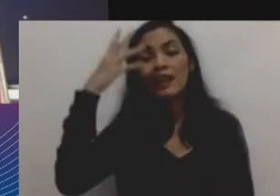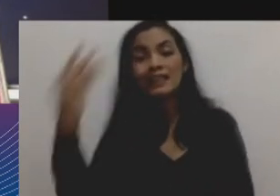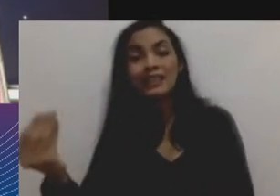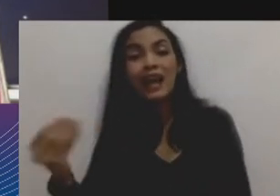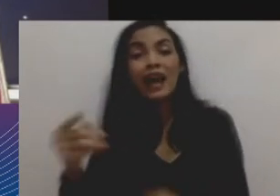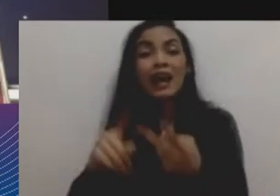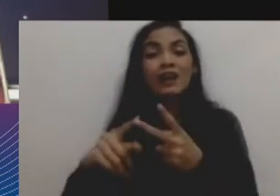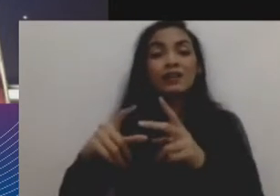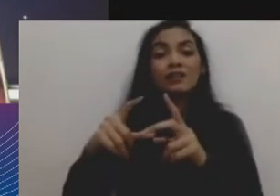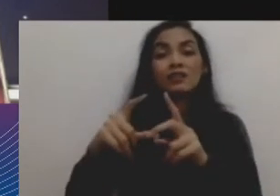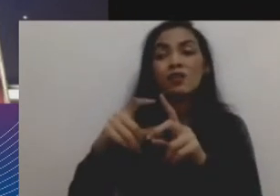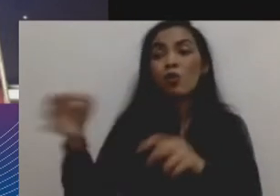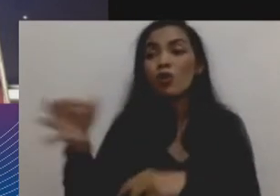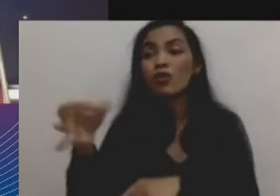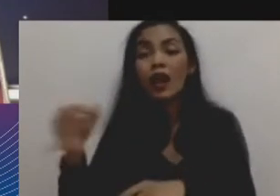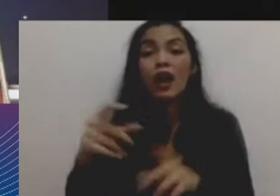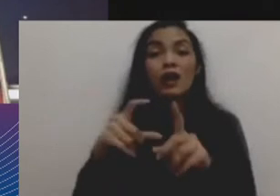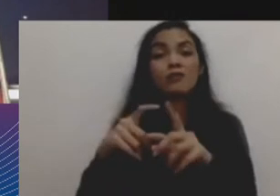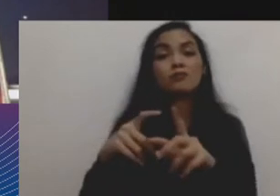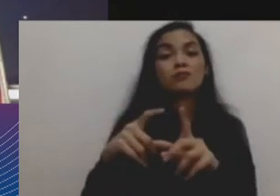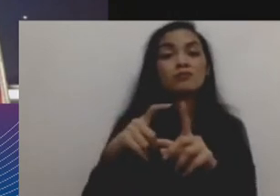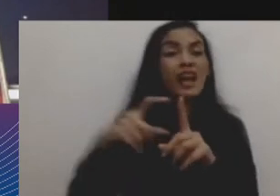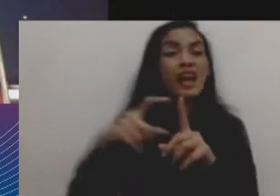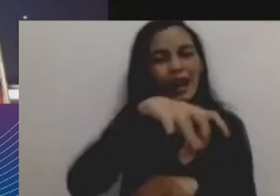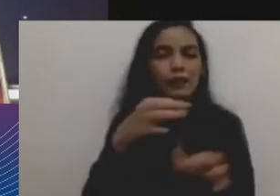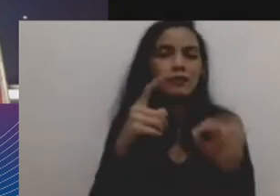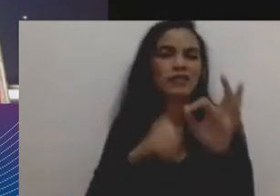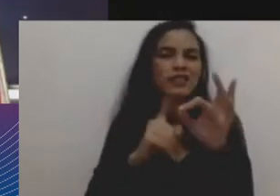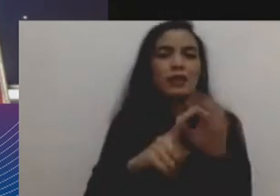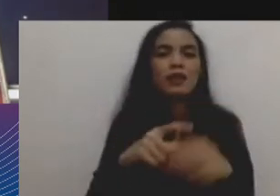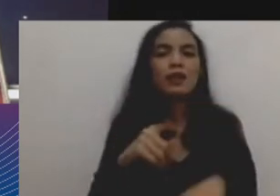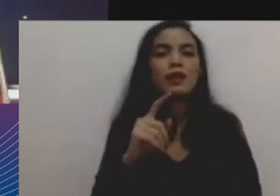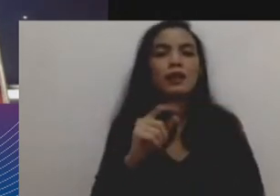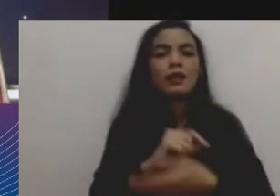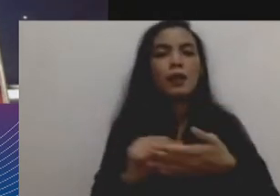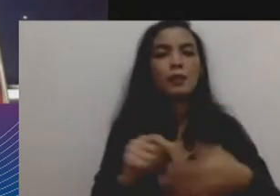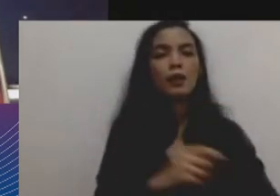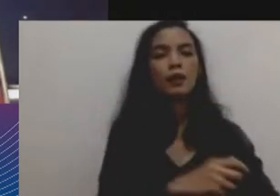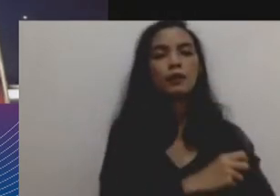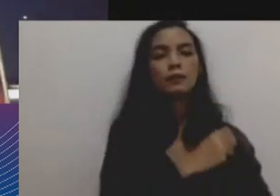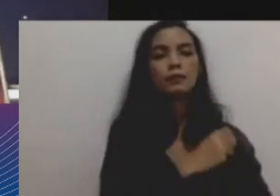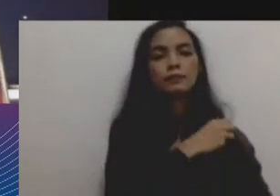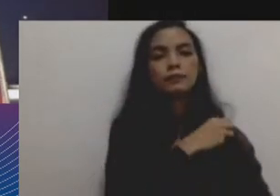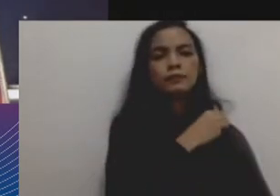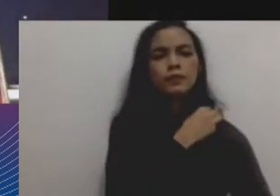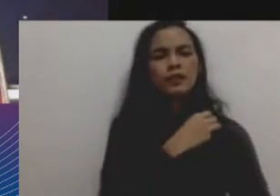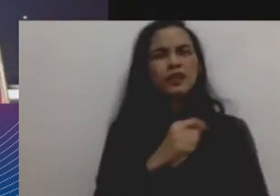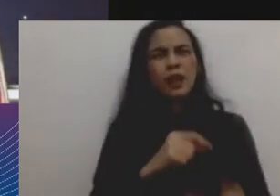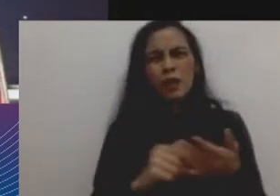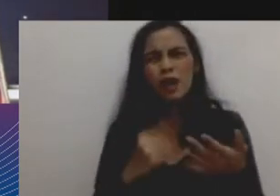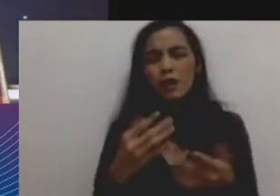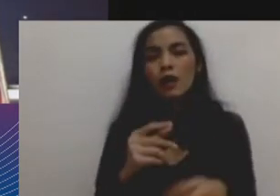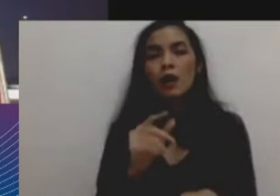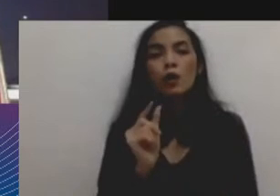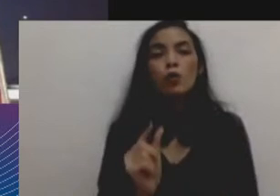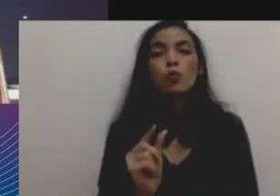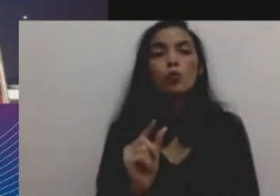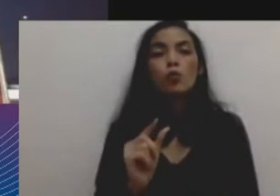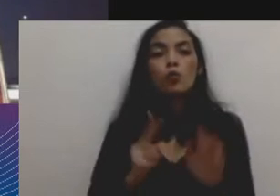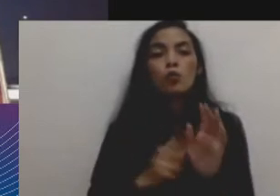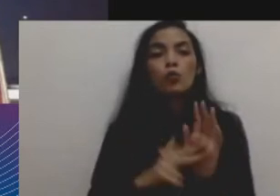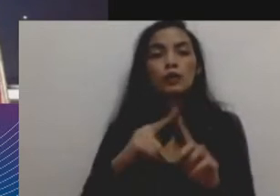and the provincial level what we call that this is from the one that unit pelayanan